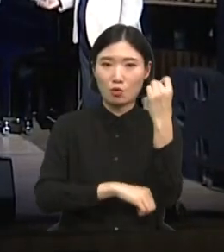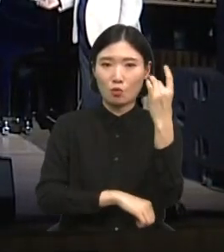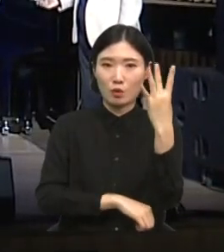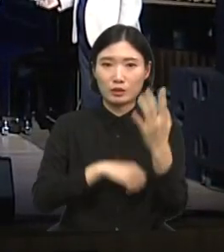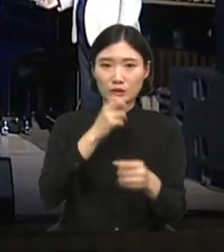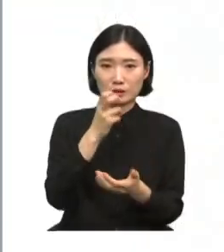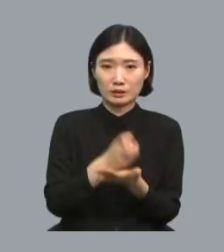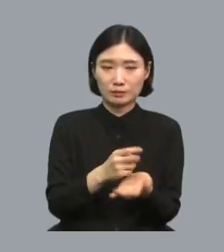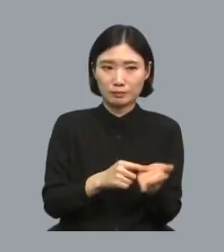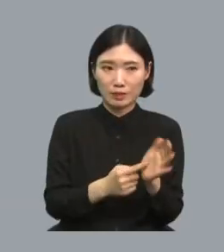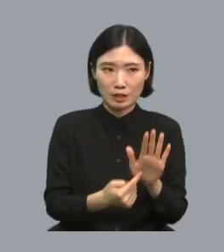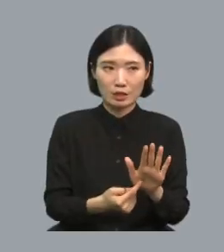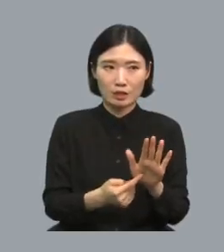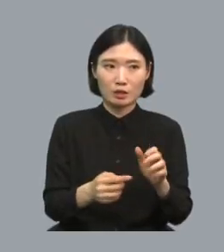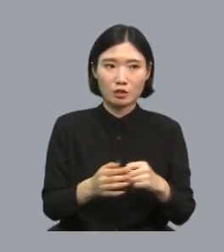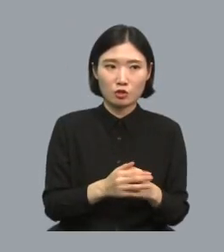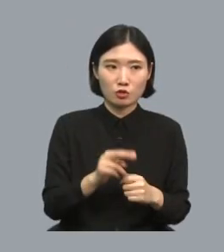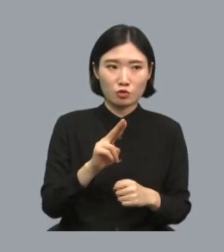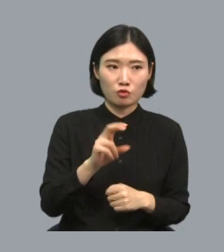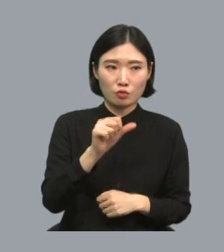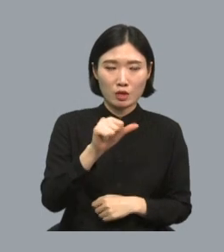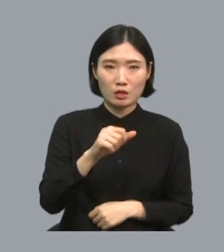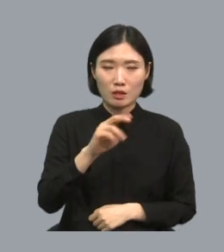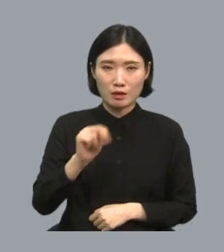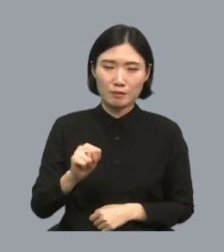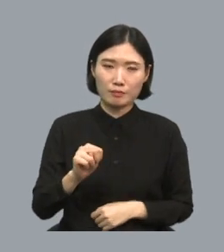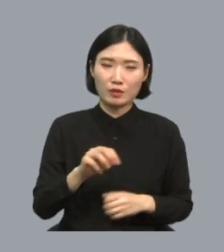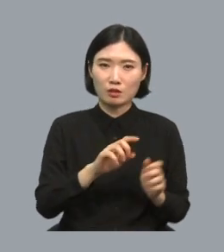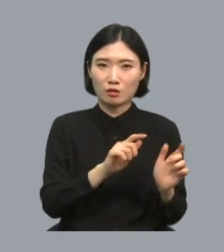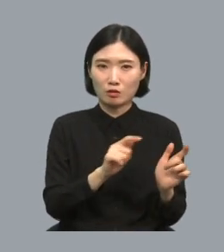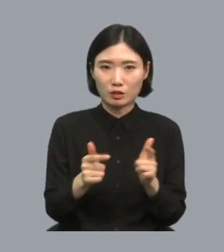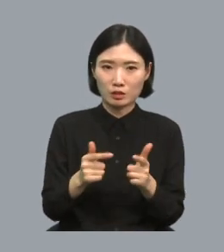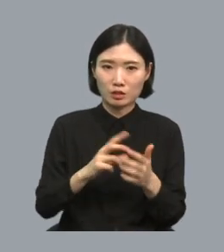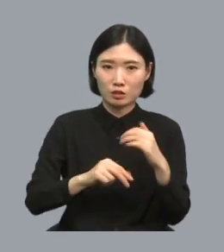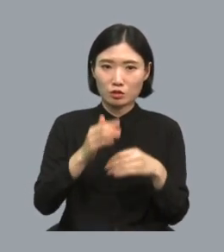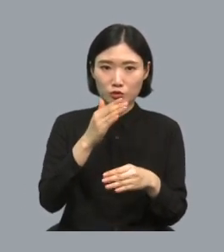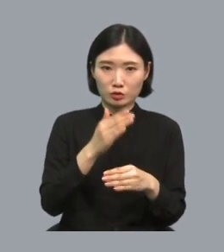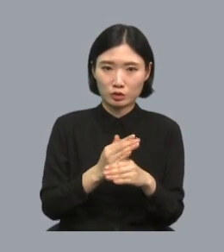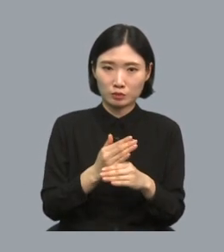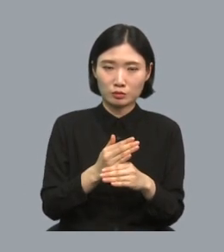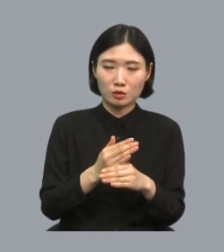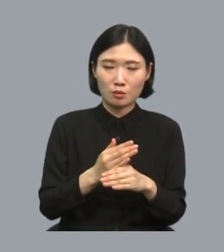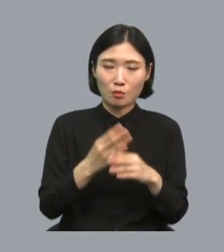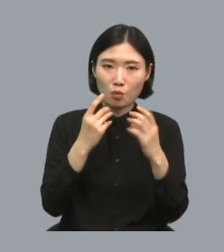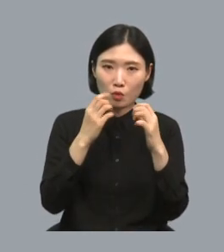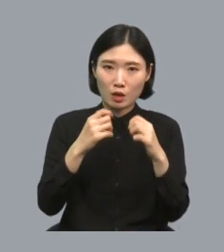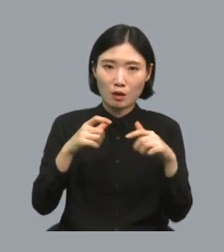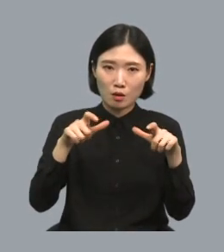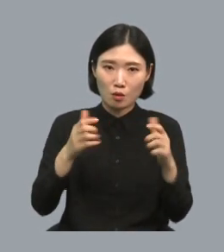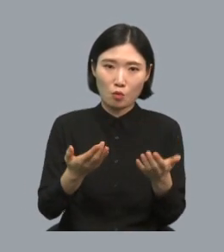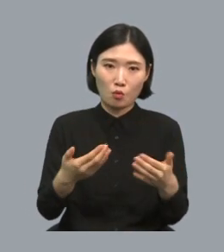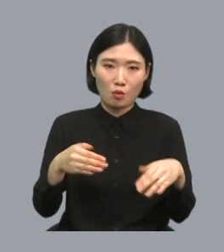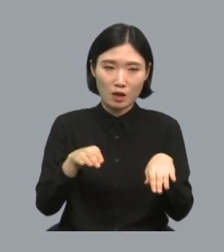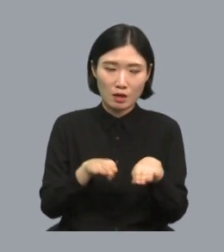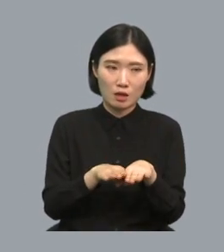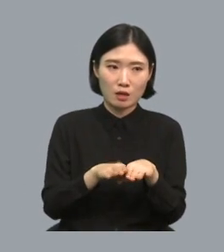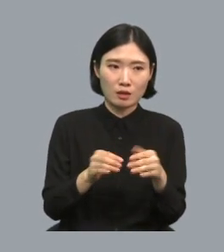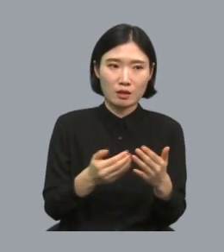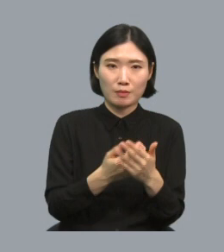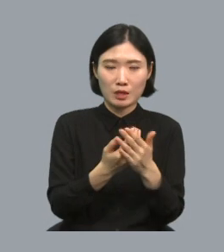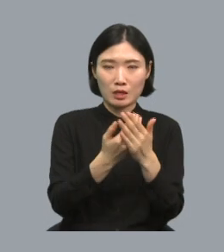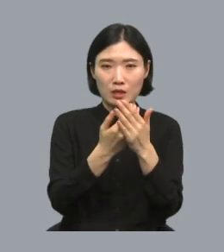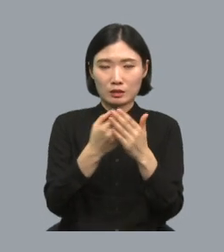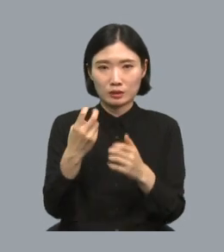발표했습니다. UAM 등 스마트 도시 구현과 역세권 중심의 복합 공간 조성 등 달라질 노원을 위해